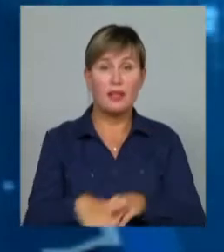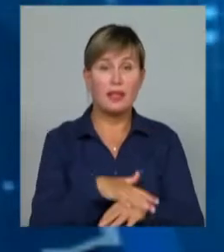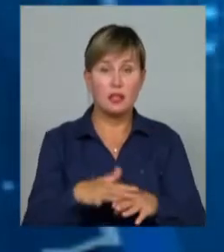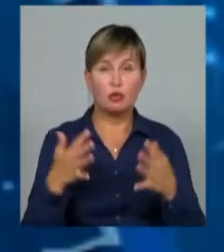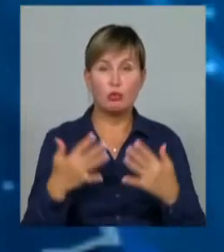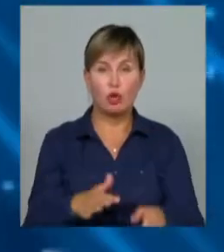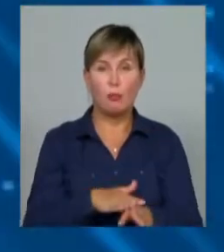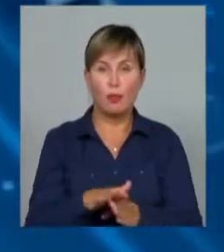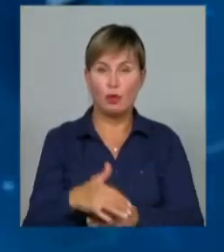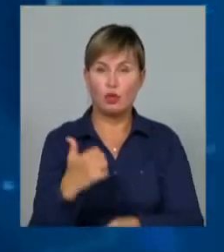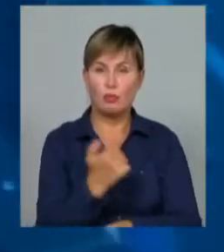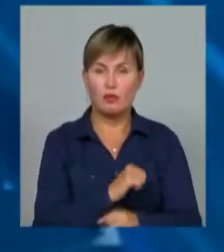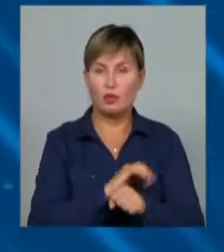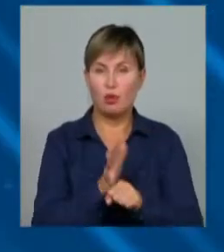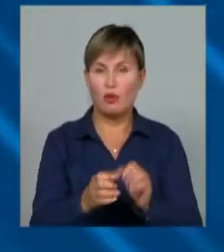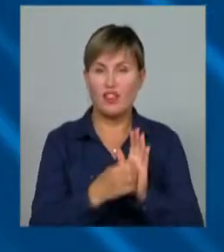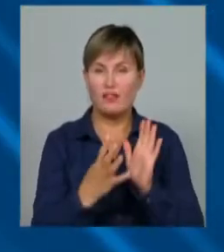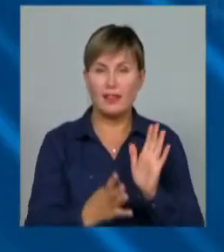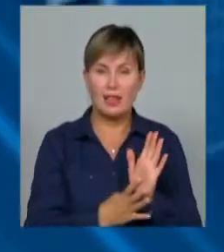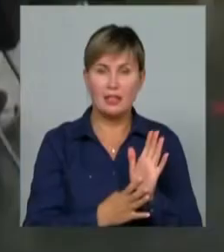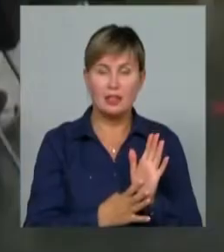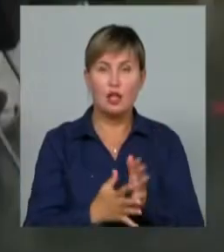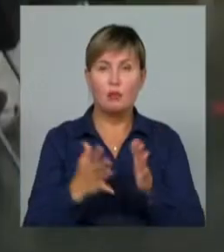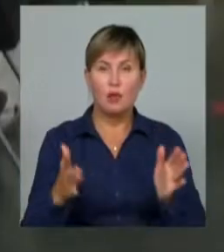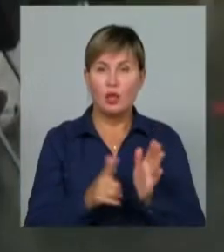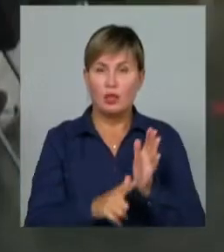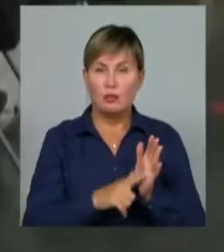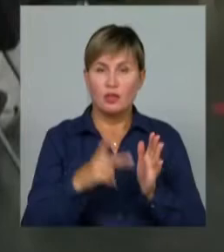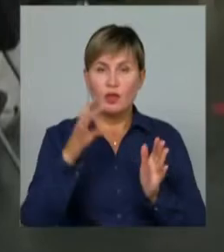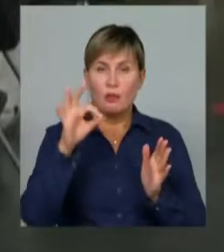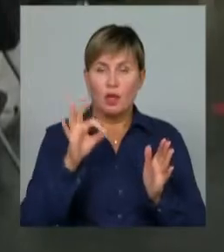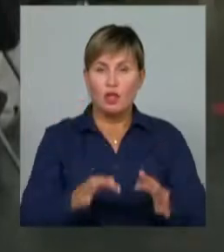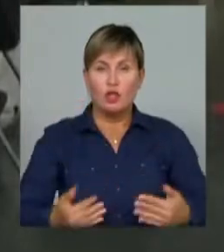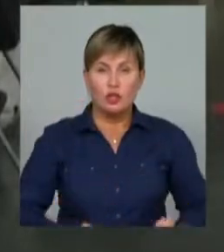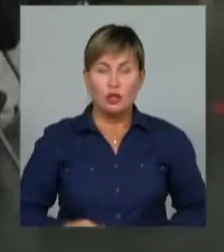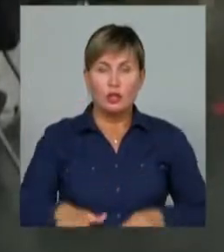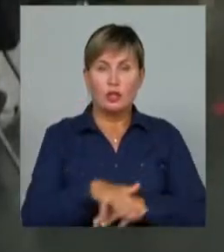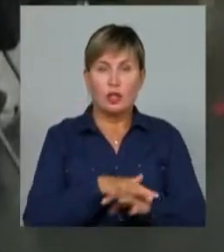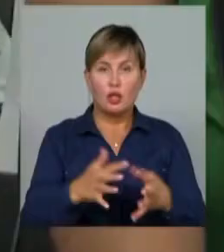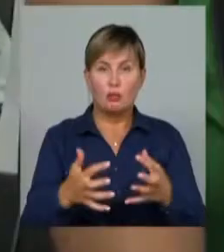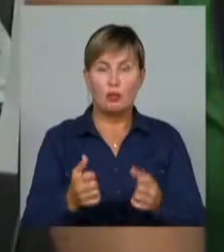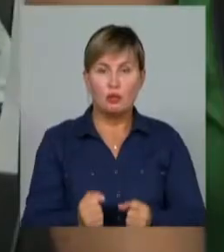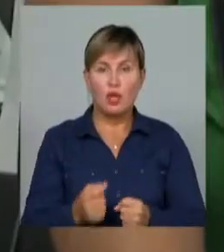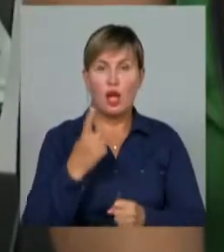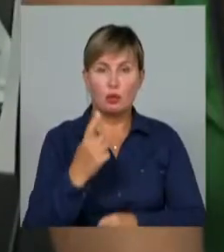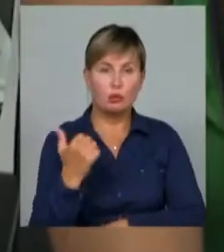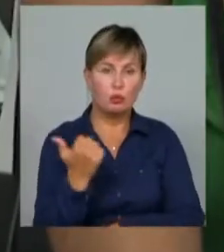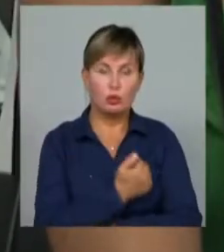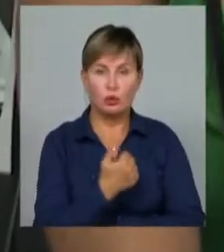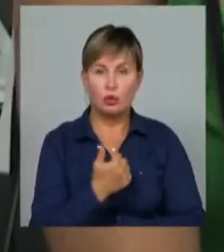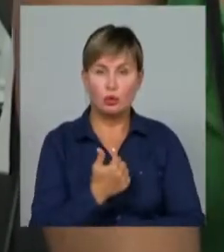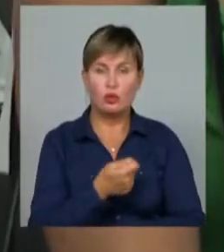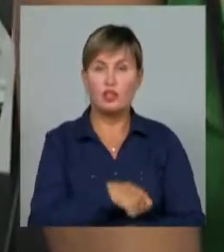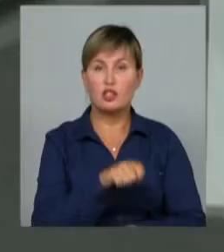уже полностью привились от COVID-19. Причем более 72% жителей страны получили хотя бы одну дозу вакцины.